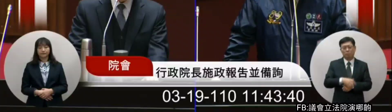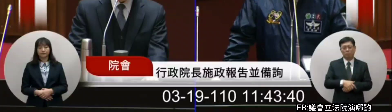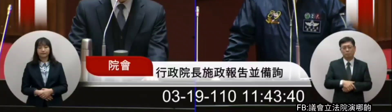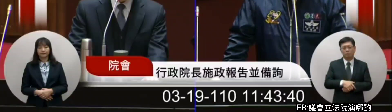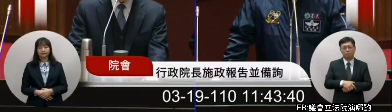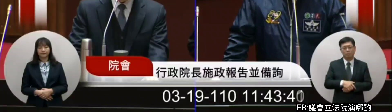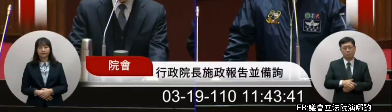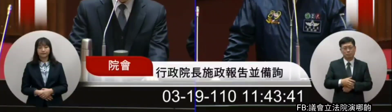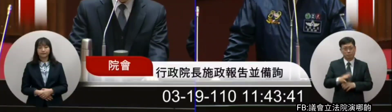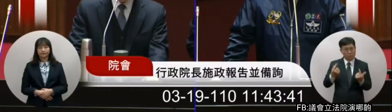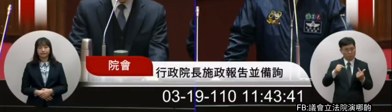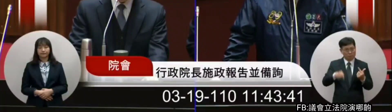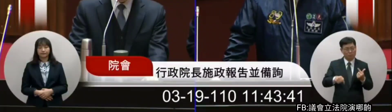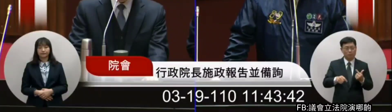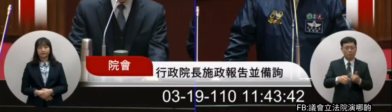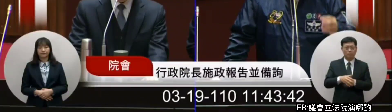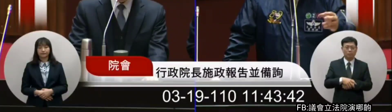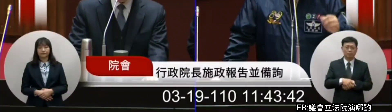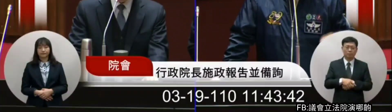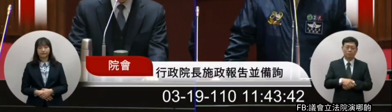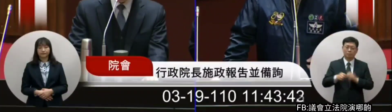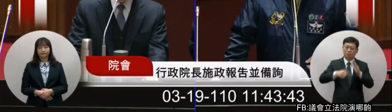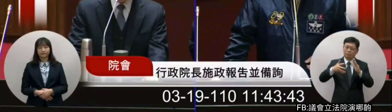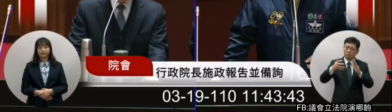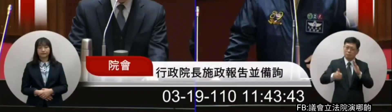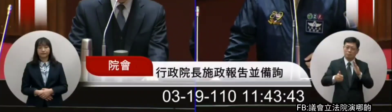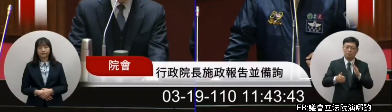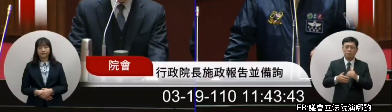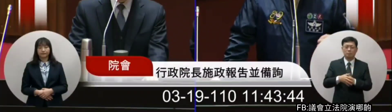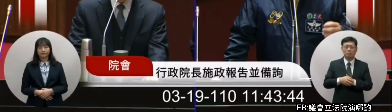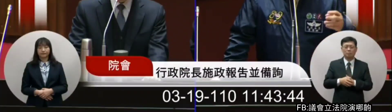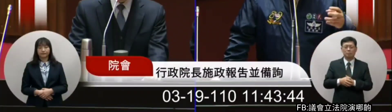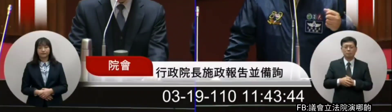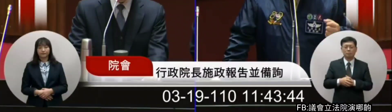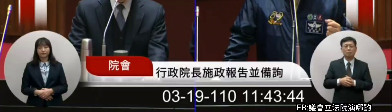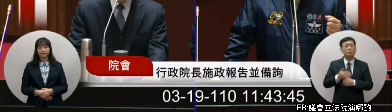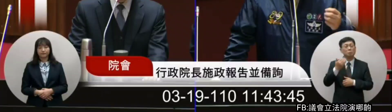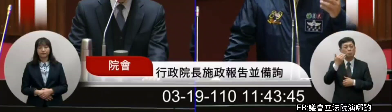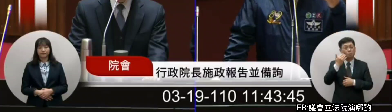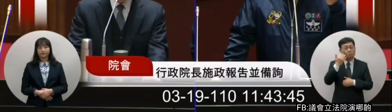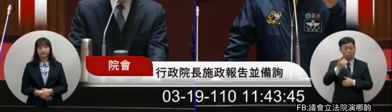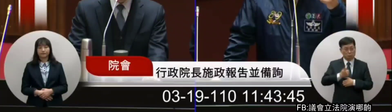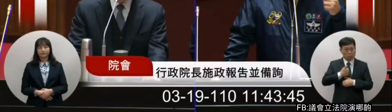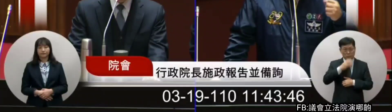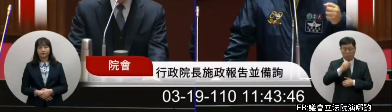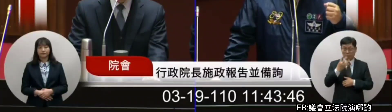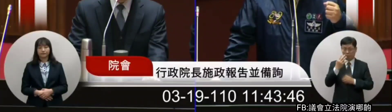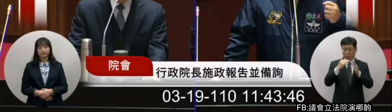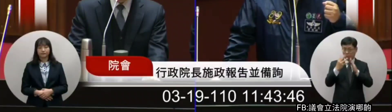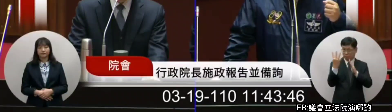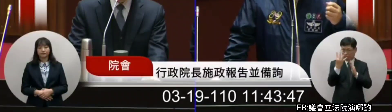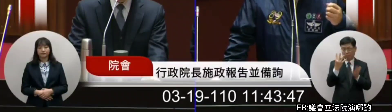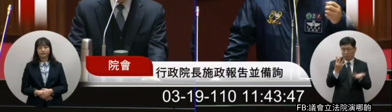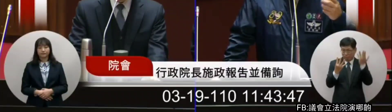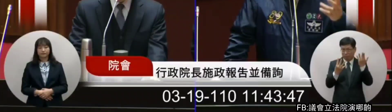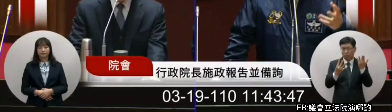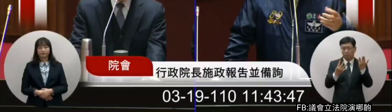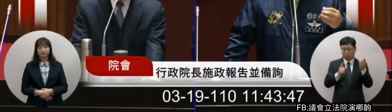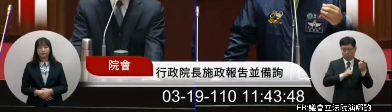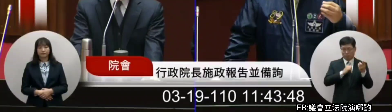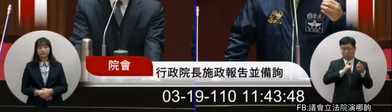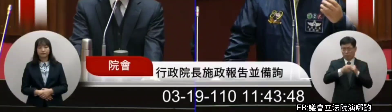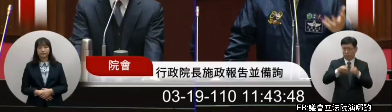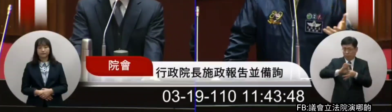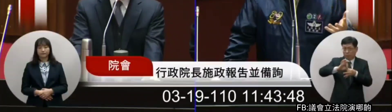以在这个部分，当然院长，因为假如说持有四户以上的囤